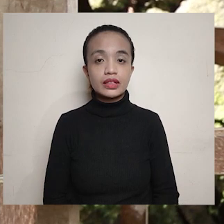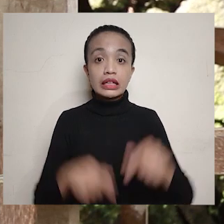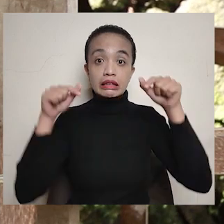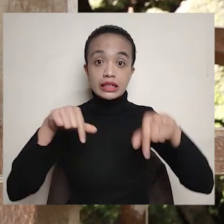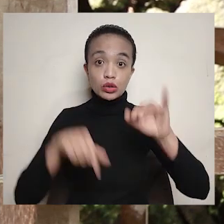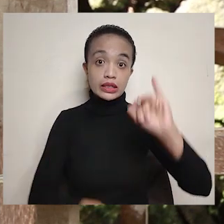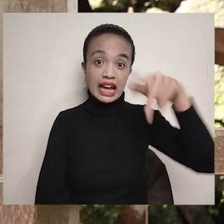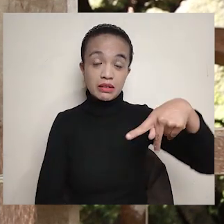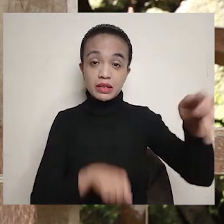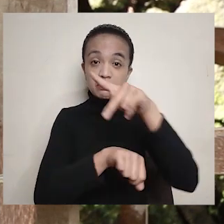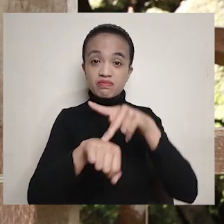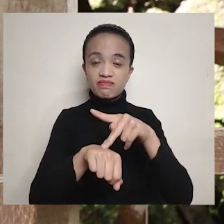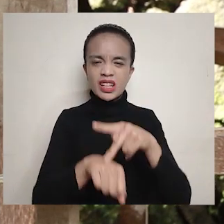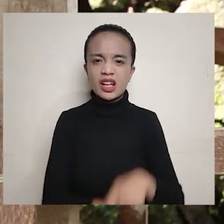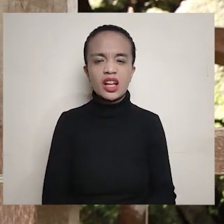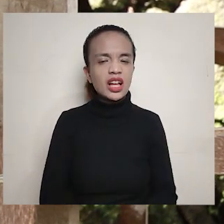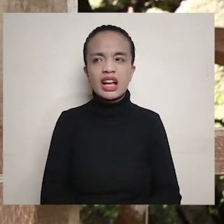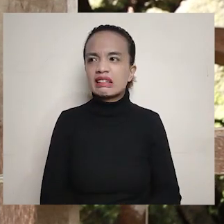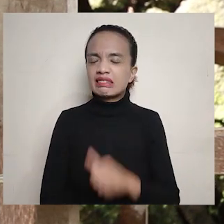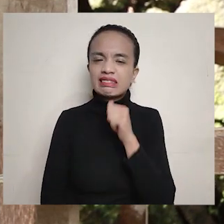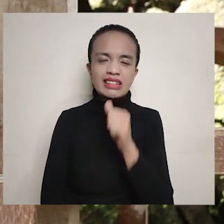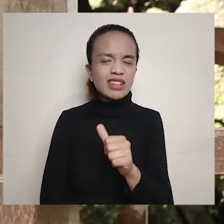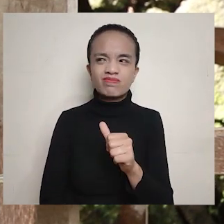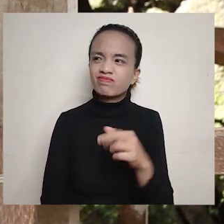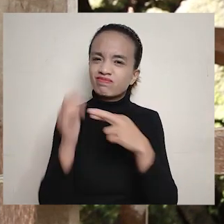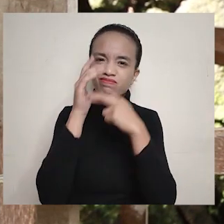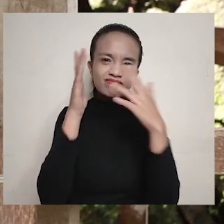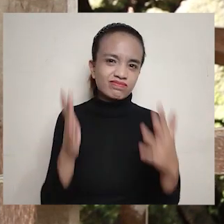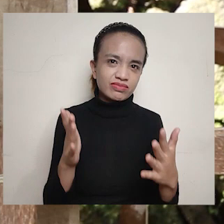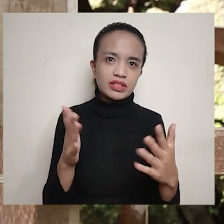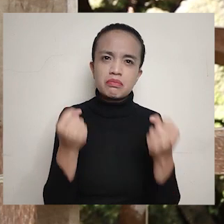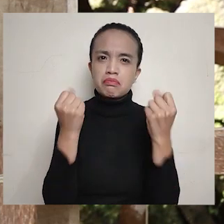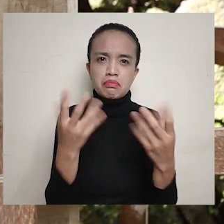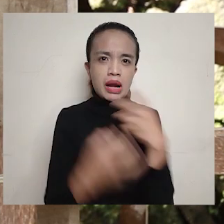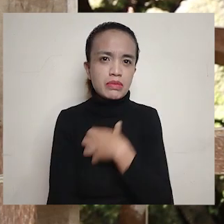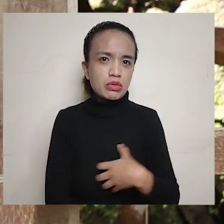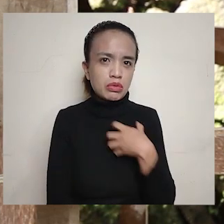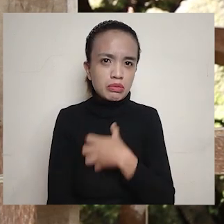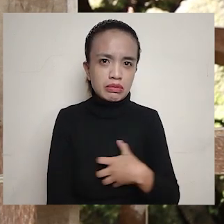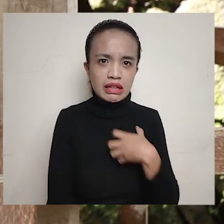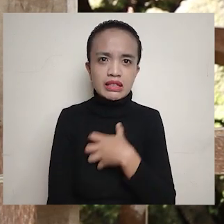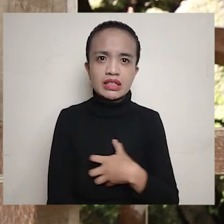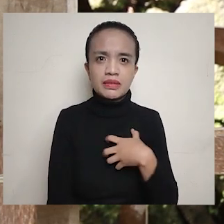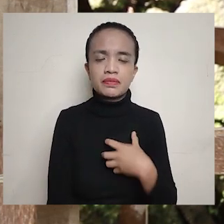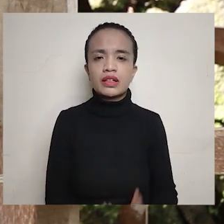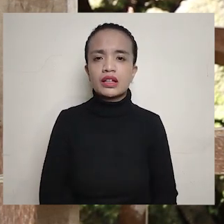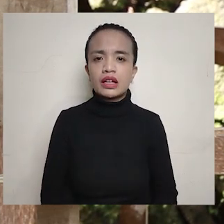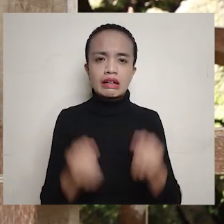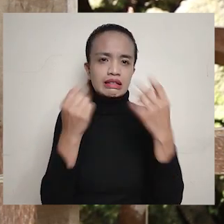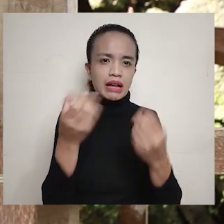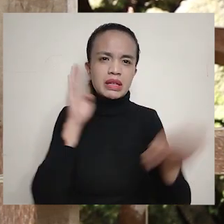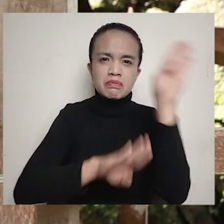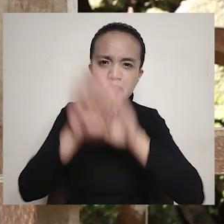katutubo dito sa Pilipinas. Ang dami-dami nating complaints. Kami as indigenous peoples, no? Ang dami-dami naming